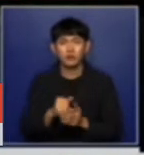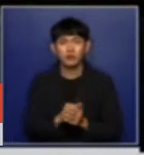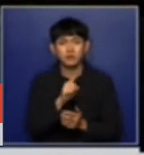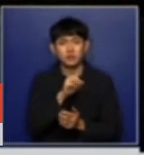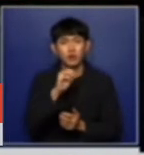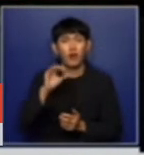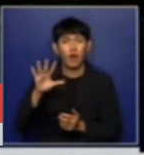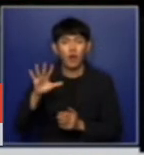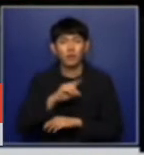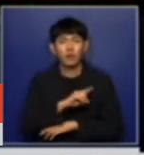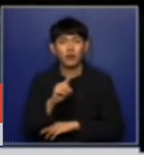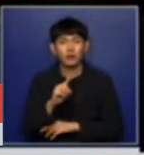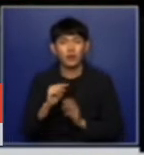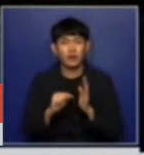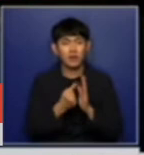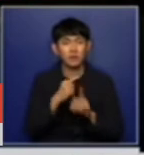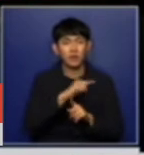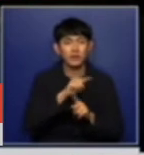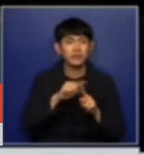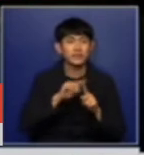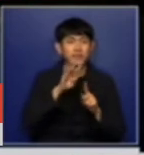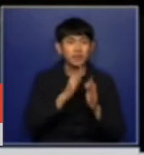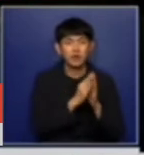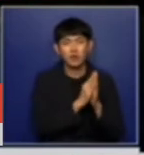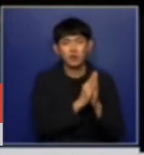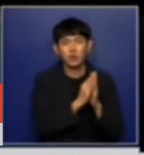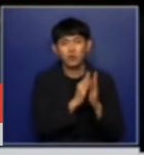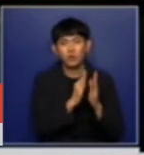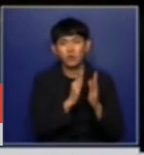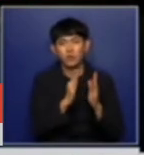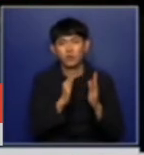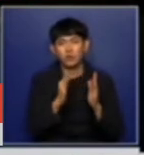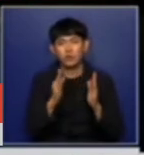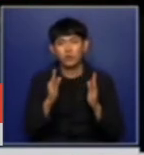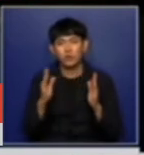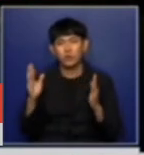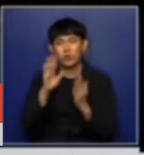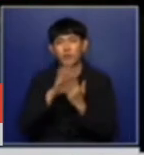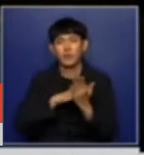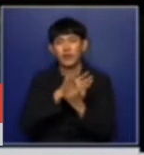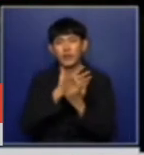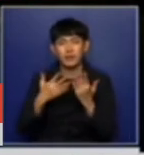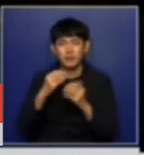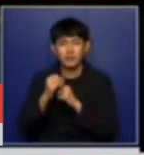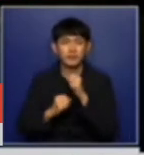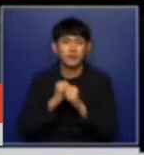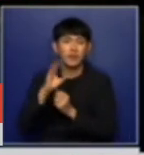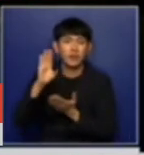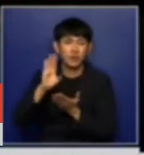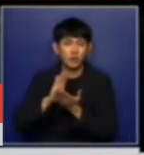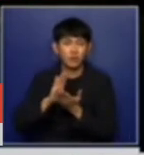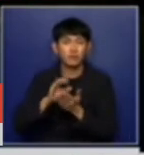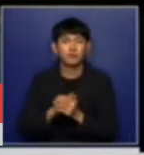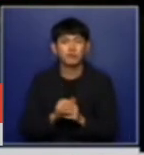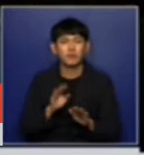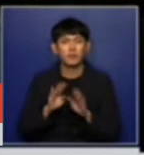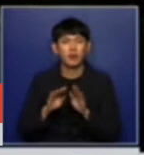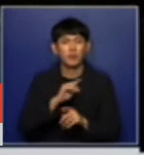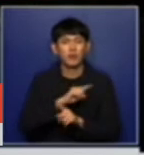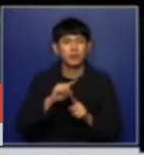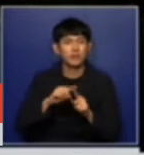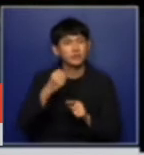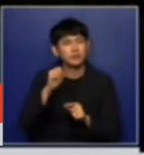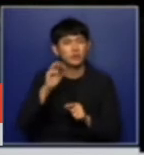มนับตั้งแต่วันที่4ไปจนถึงปฏิทินงบประมาณวันที่16หรือวันที่แรก